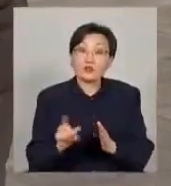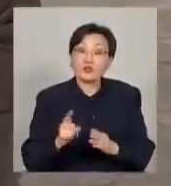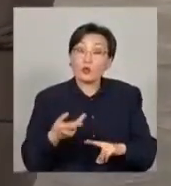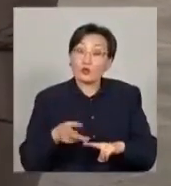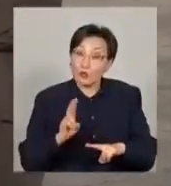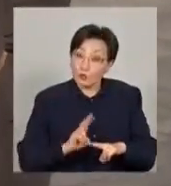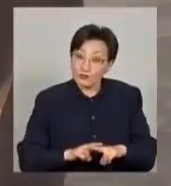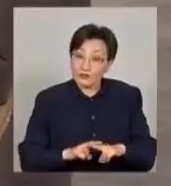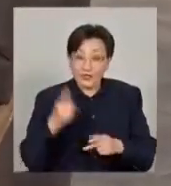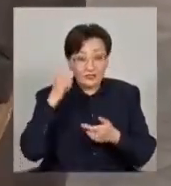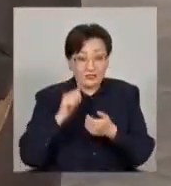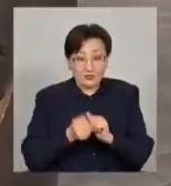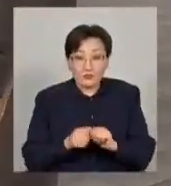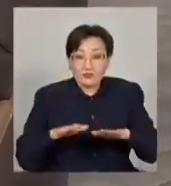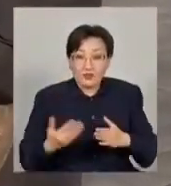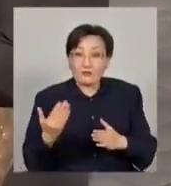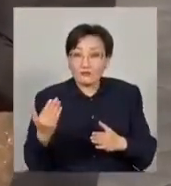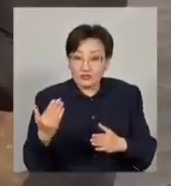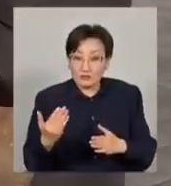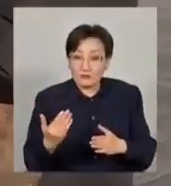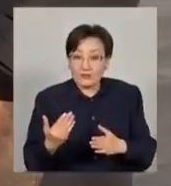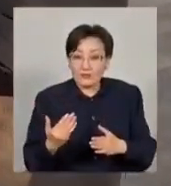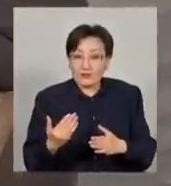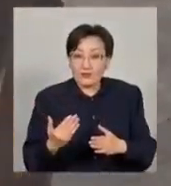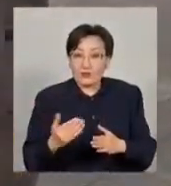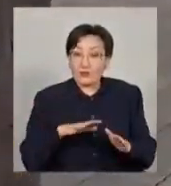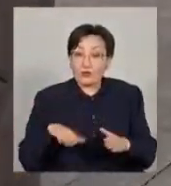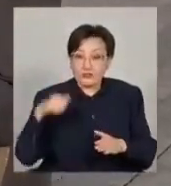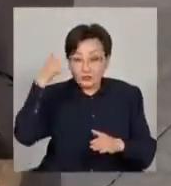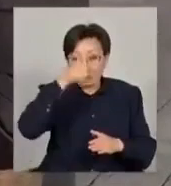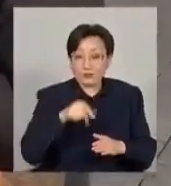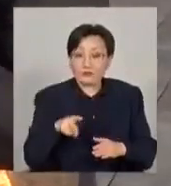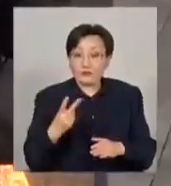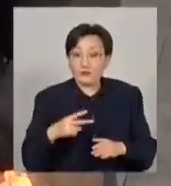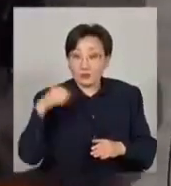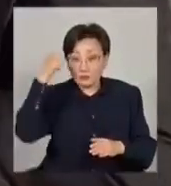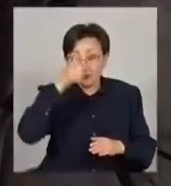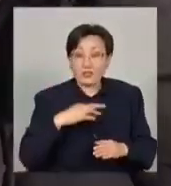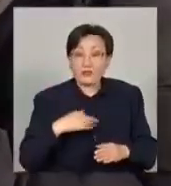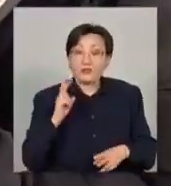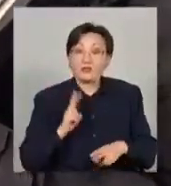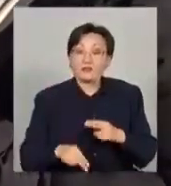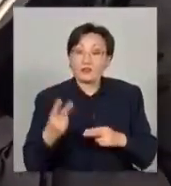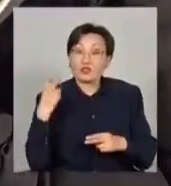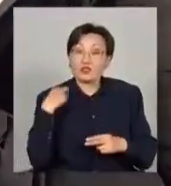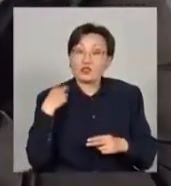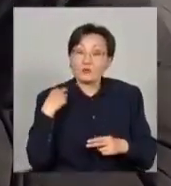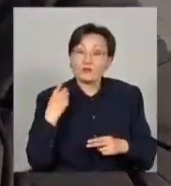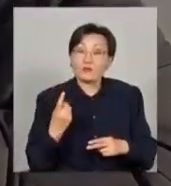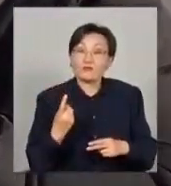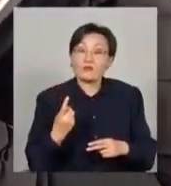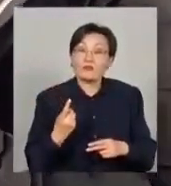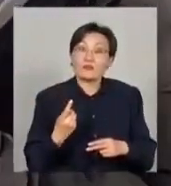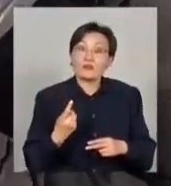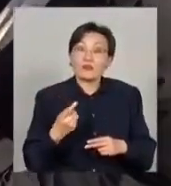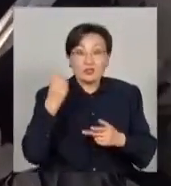такого запоминающегося случилось вот в этом уходящем году? В 2022 году я закончила второй курс, точнее первый семестр второго